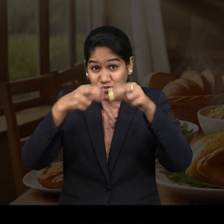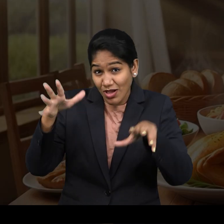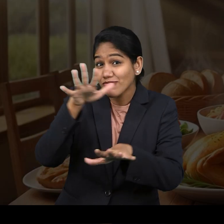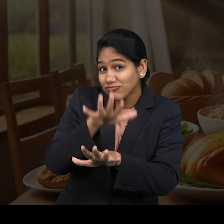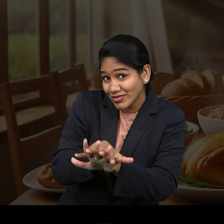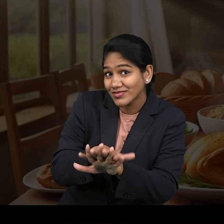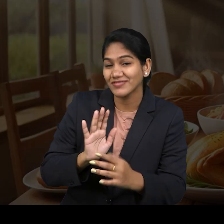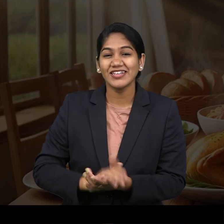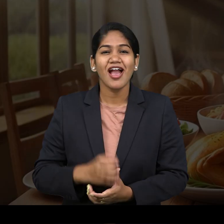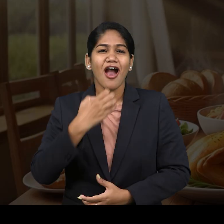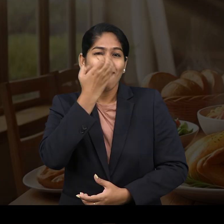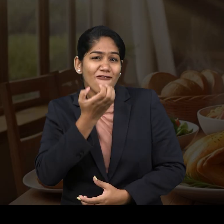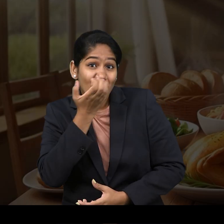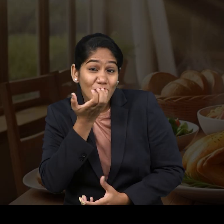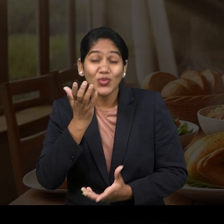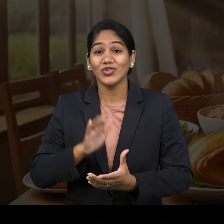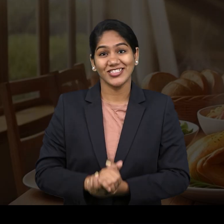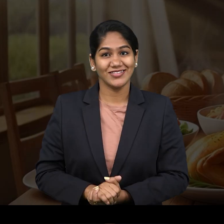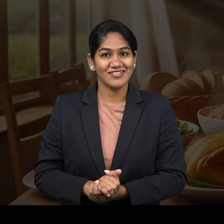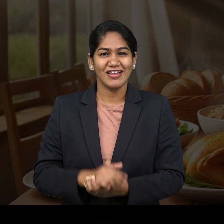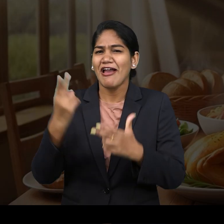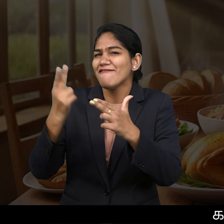முட்டை, பழங்கள்,